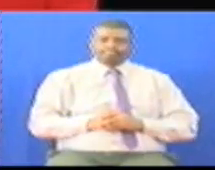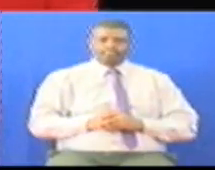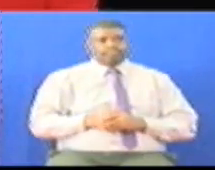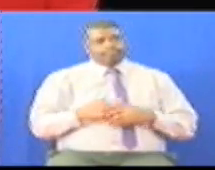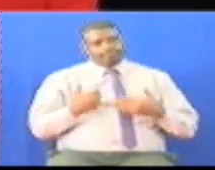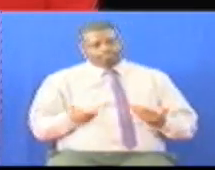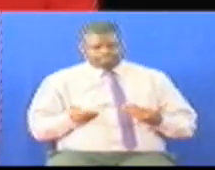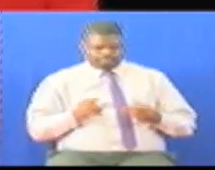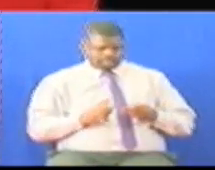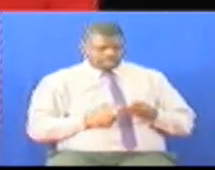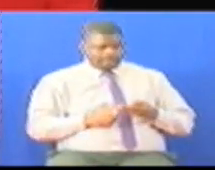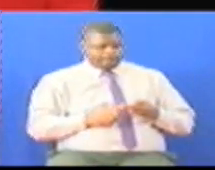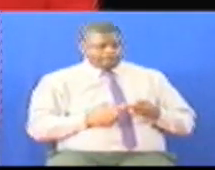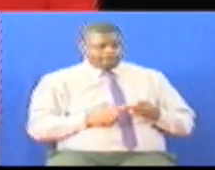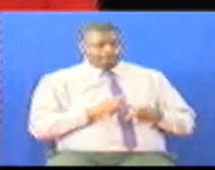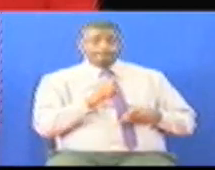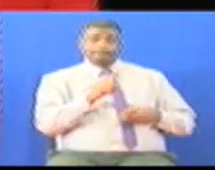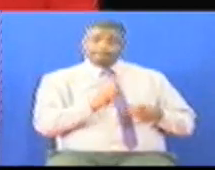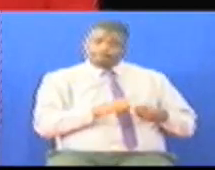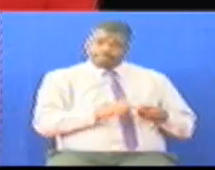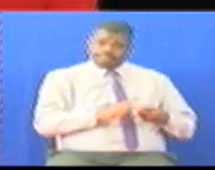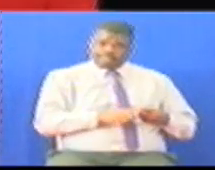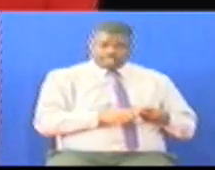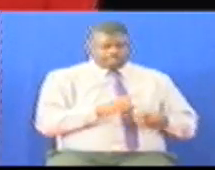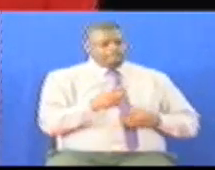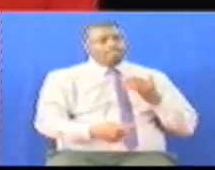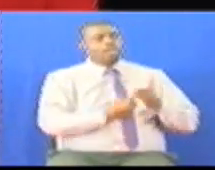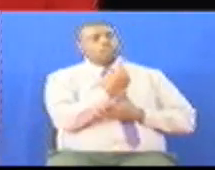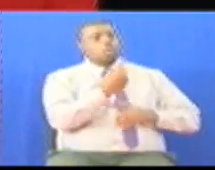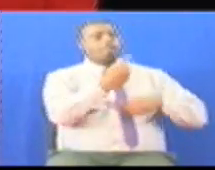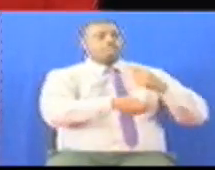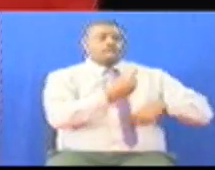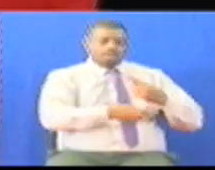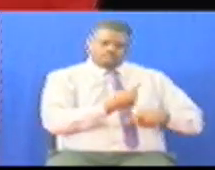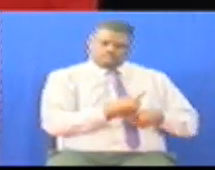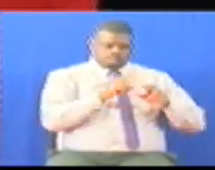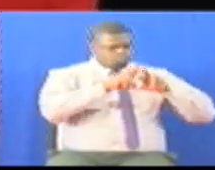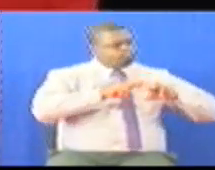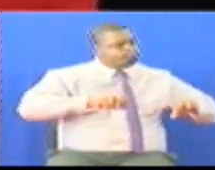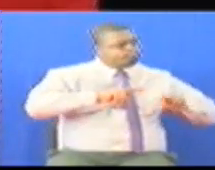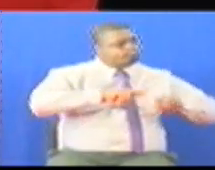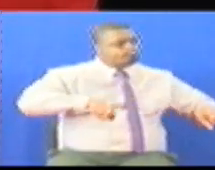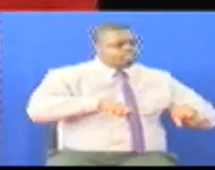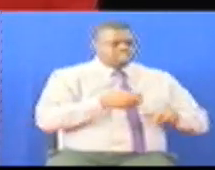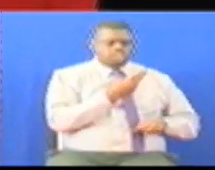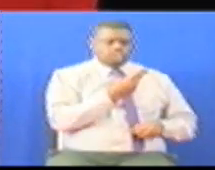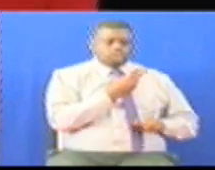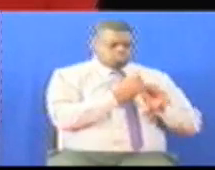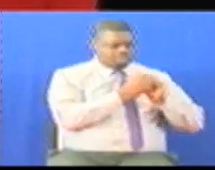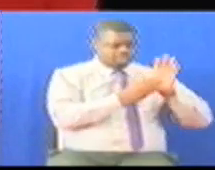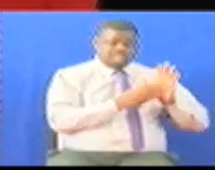Matokeo ya ukaguzi wa miradi ya maendeleo iliyotengewa fedha kwa mwaka wa fedha 2020. Mheshimiwa Speaker, katika mwaka wa fedha